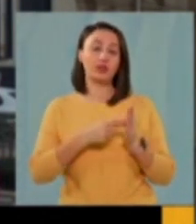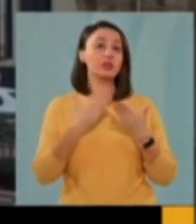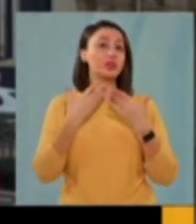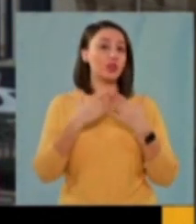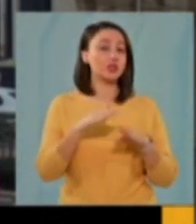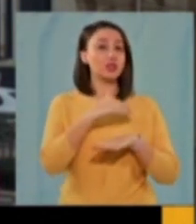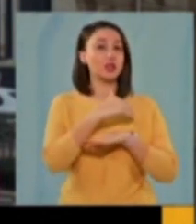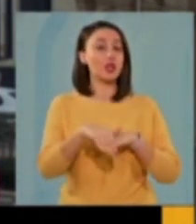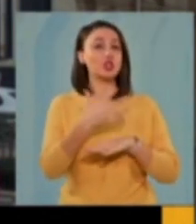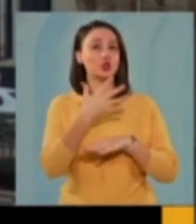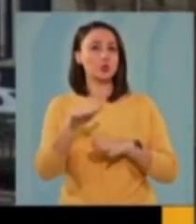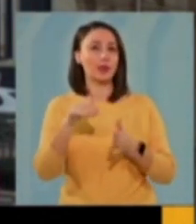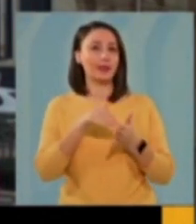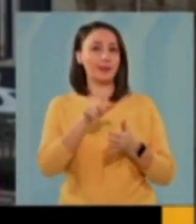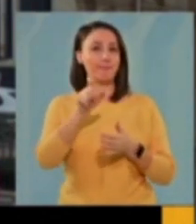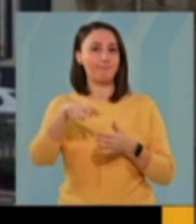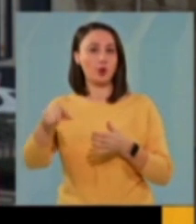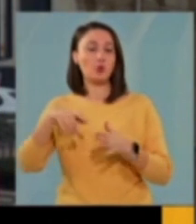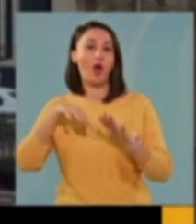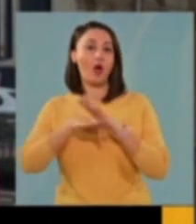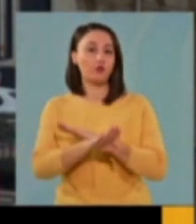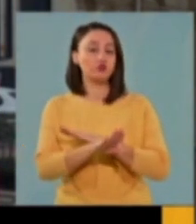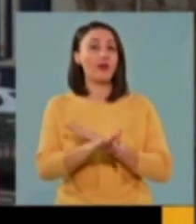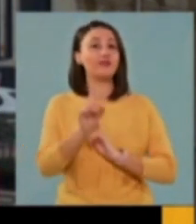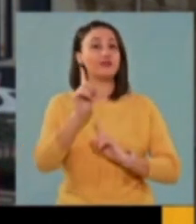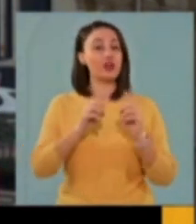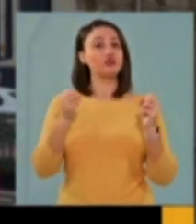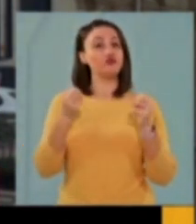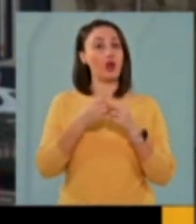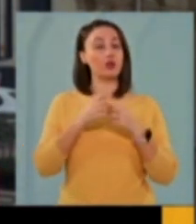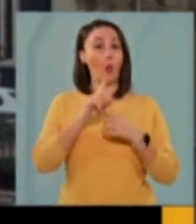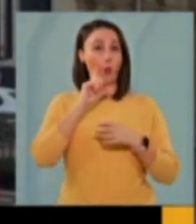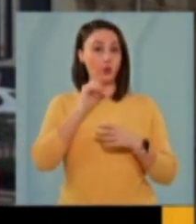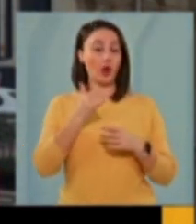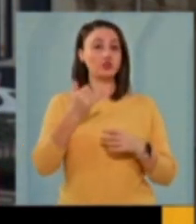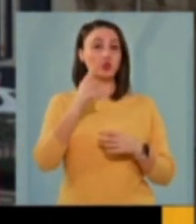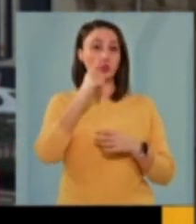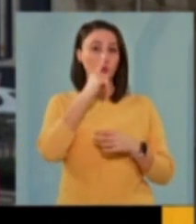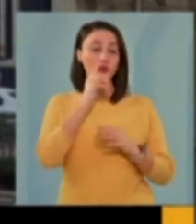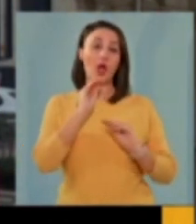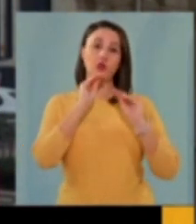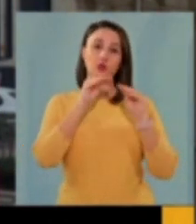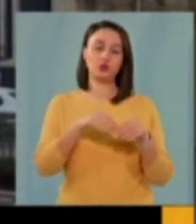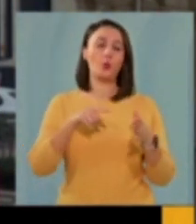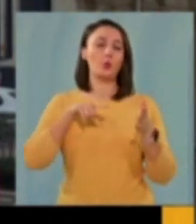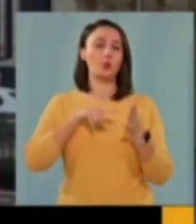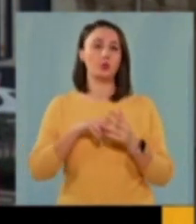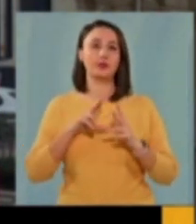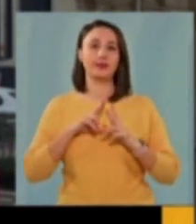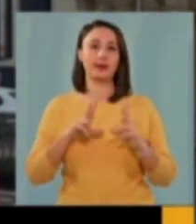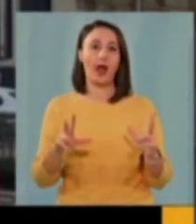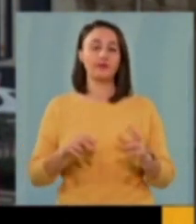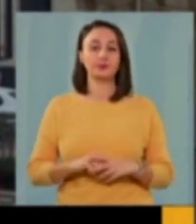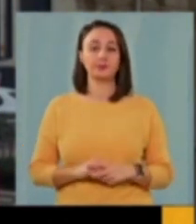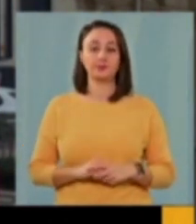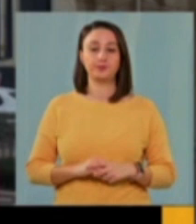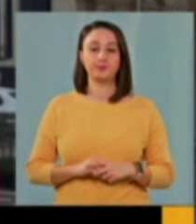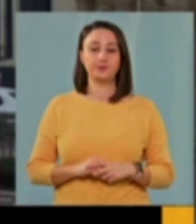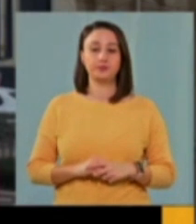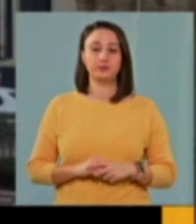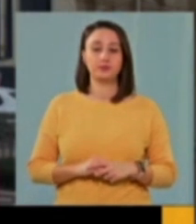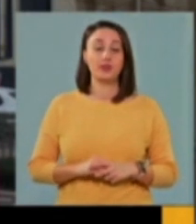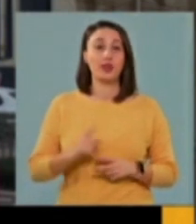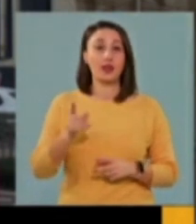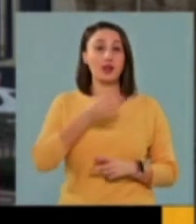granițele pentru 500.000 de persoane, în cazul în care conflictul dintre Ucraina și Federația Rusă ajunge într-un punct critic. Dâncu spune și